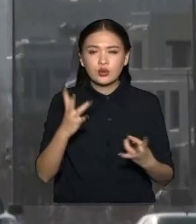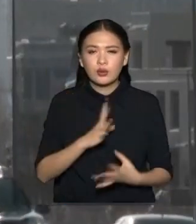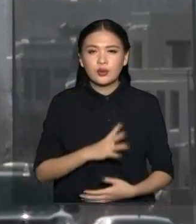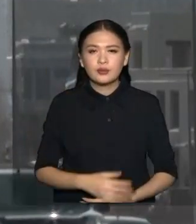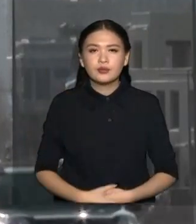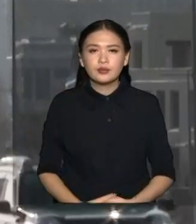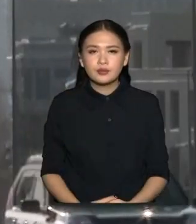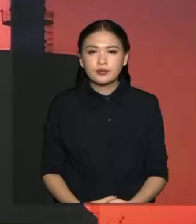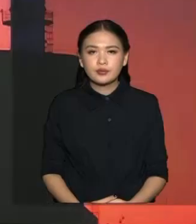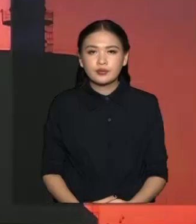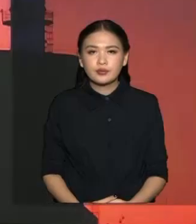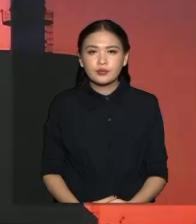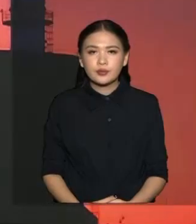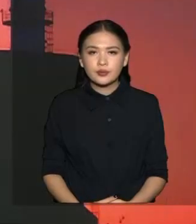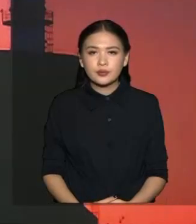жолы.